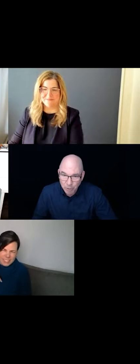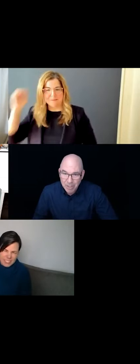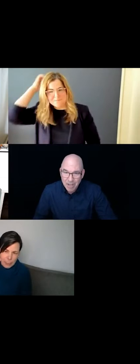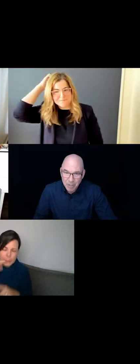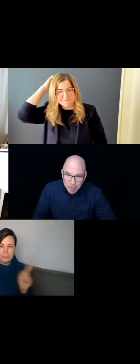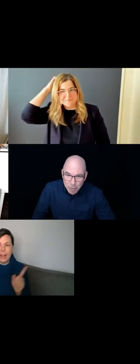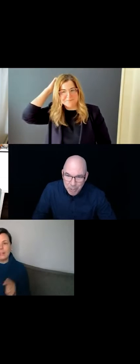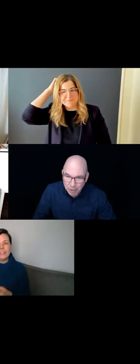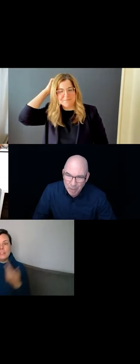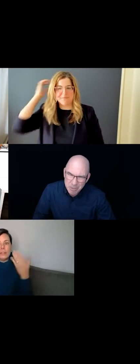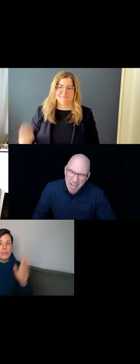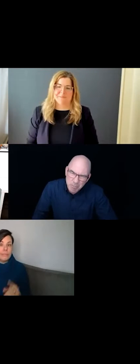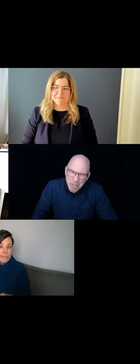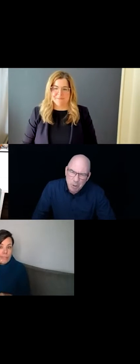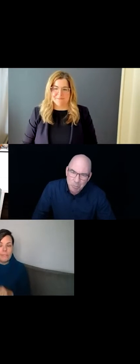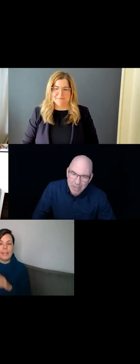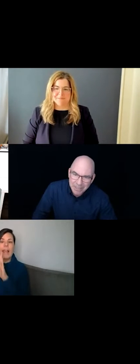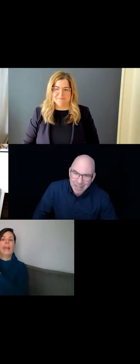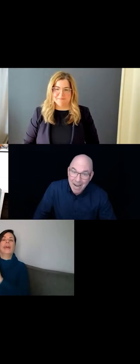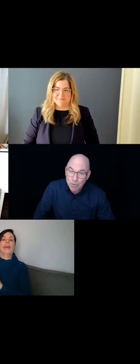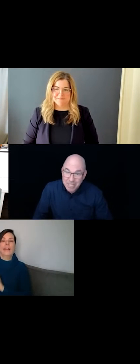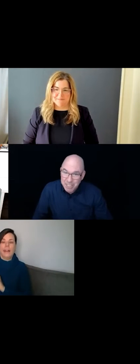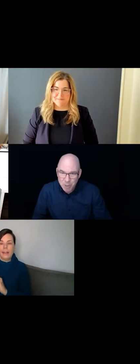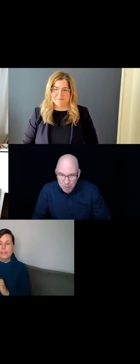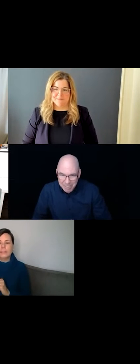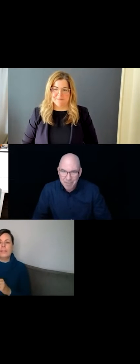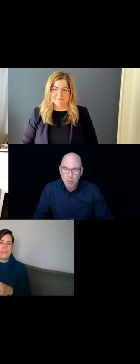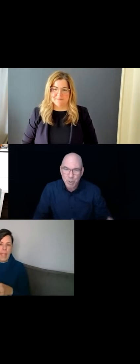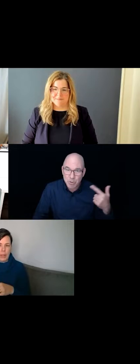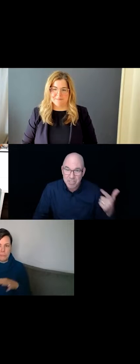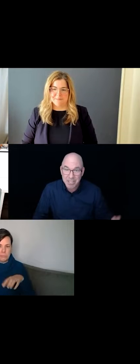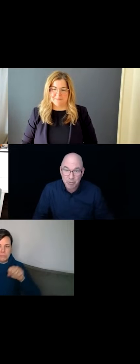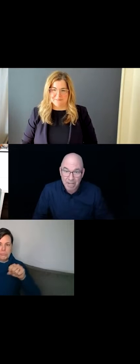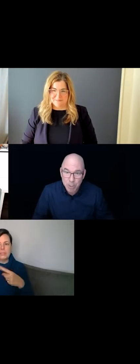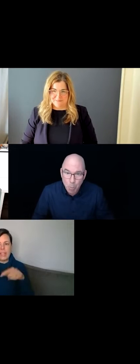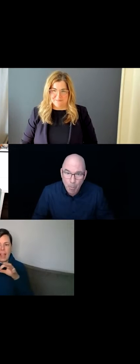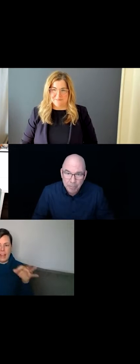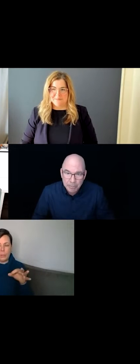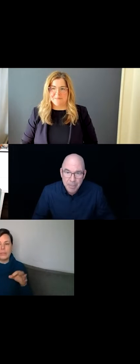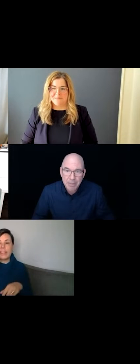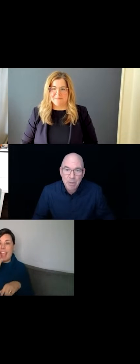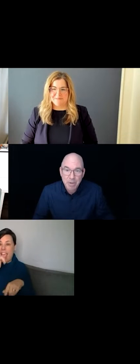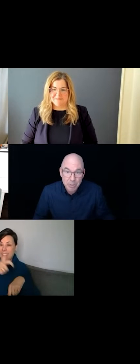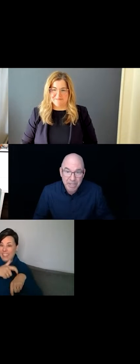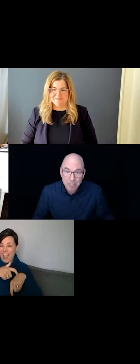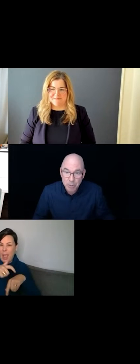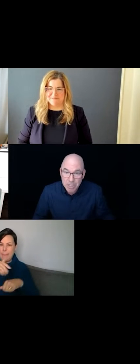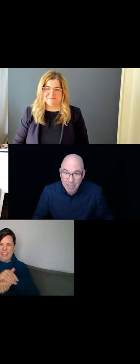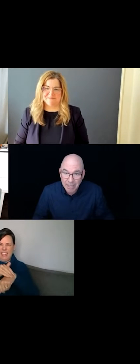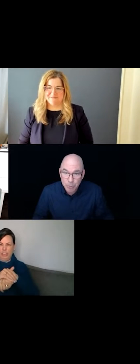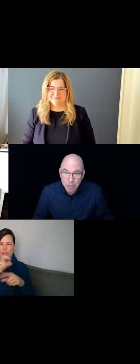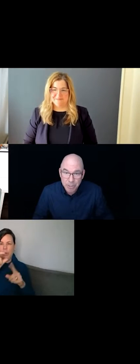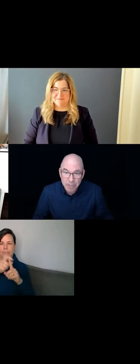2 ans. Ils pensaient que je n'étais pas très attentive comme jeune fille, que j'étais têtue, mais du moins, je suis têtue encore, mais